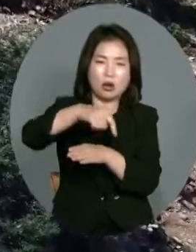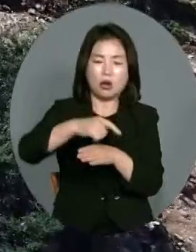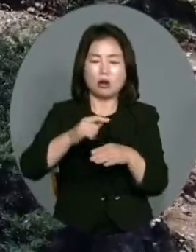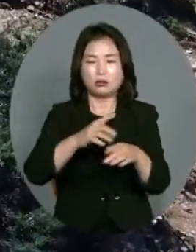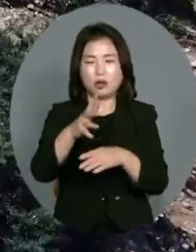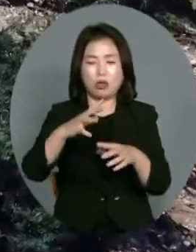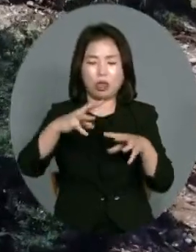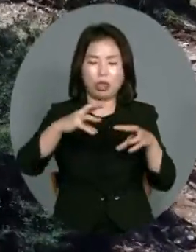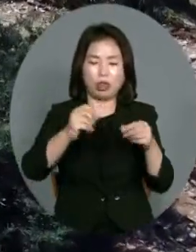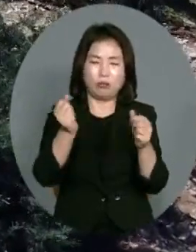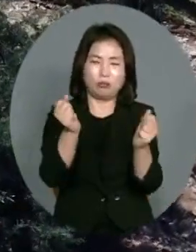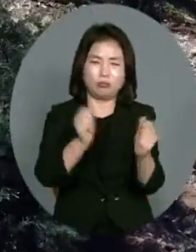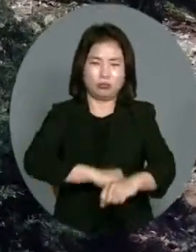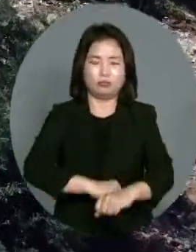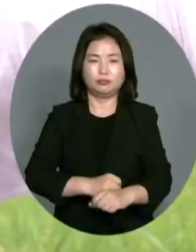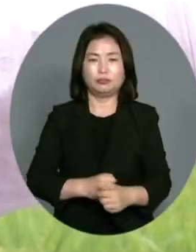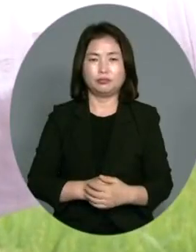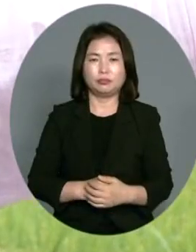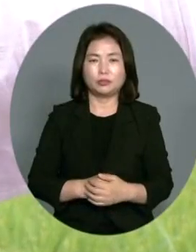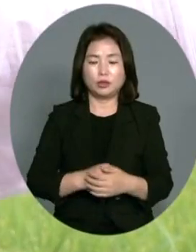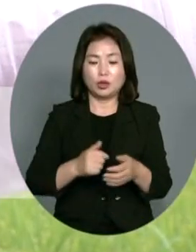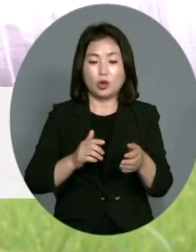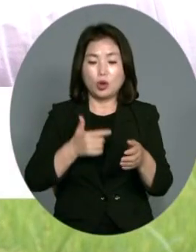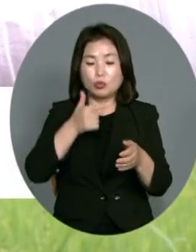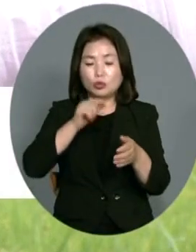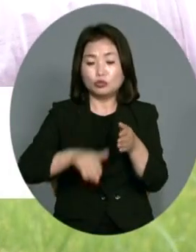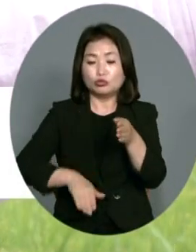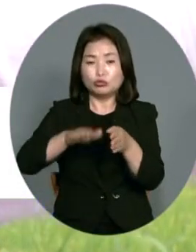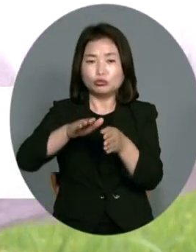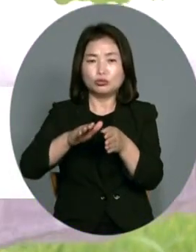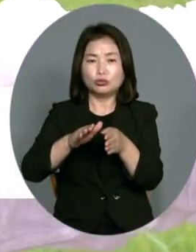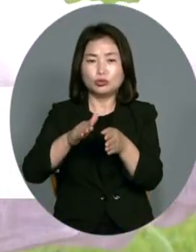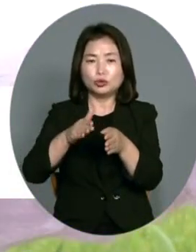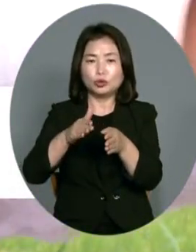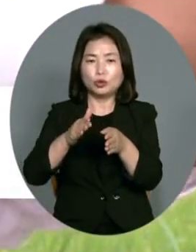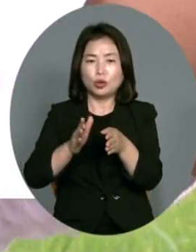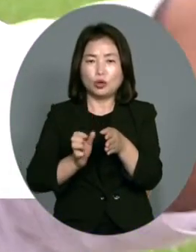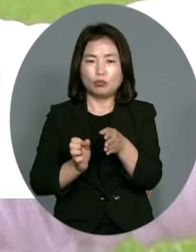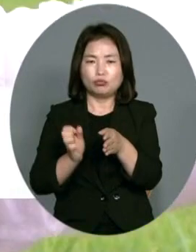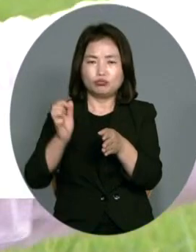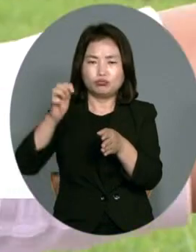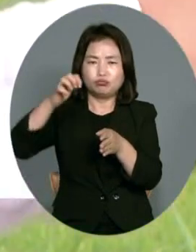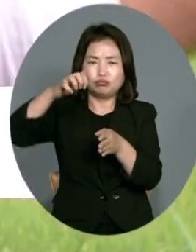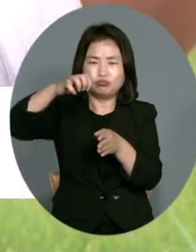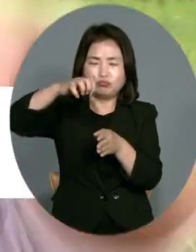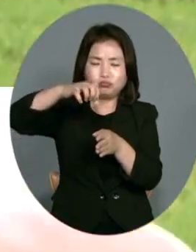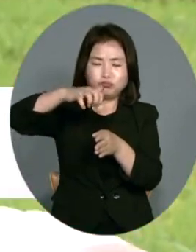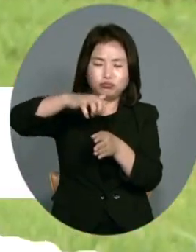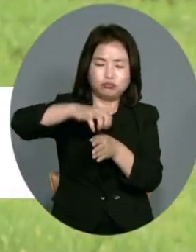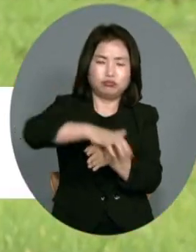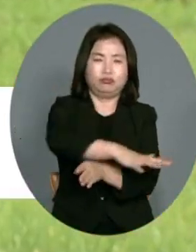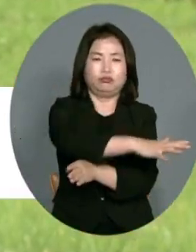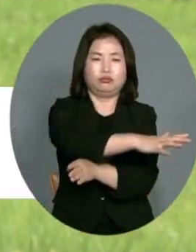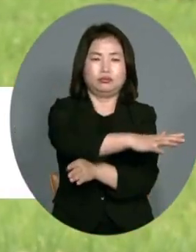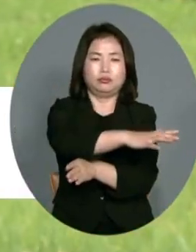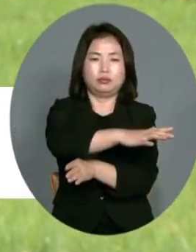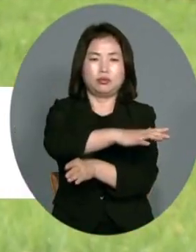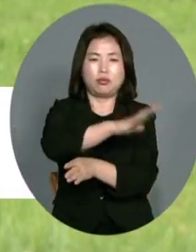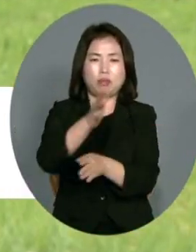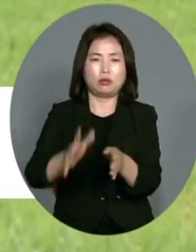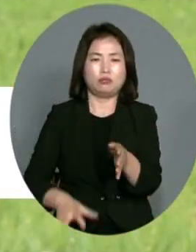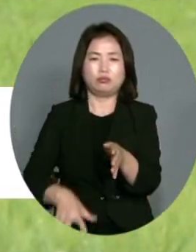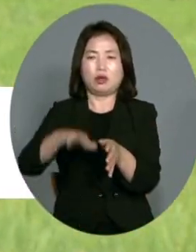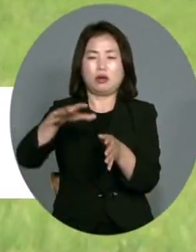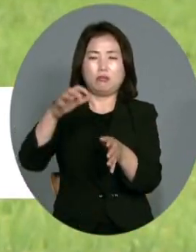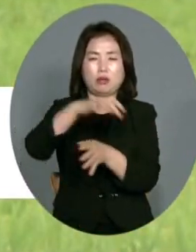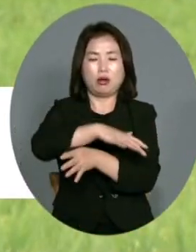상당 부분 무너졌습니다. 모뚝 전체가 여기 입구부터 시작해서 저 끝날 때까지가 다 물이 다 넘었어요. 완전히